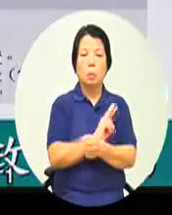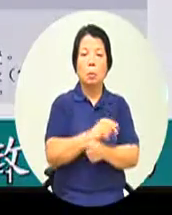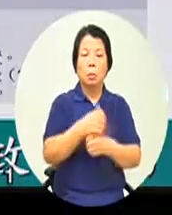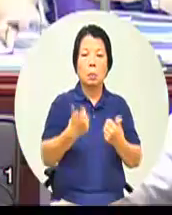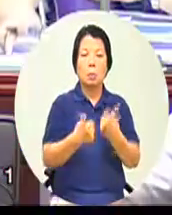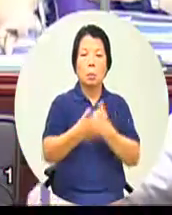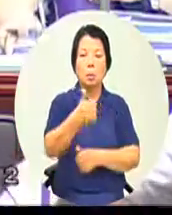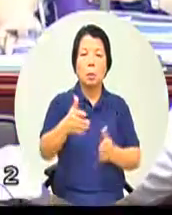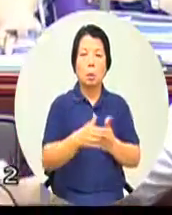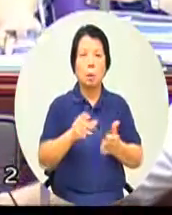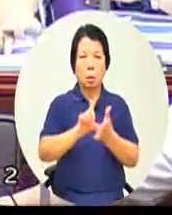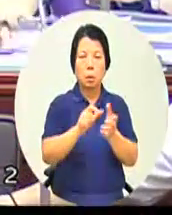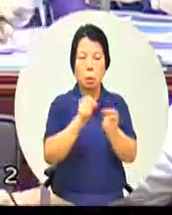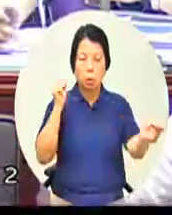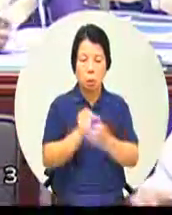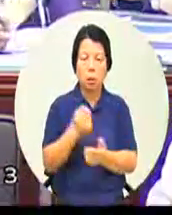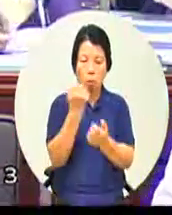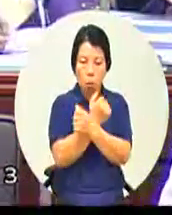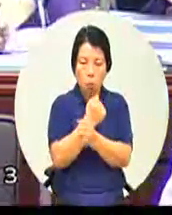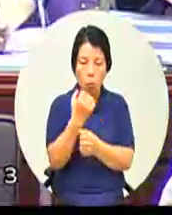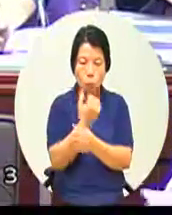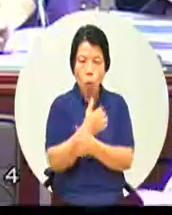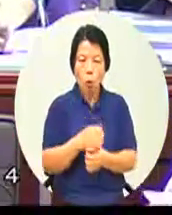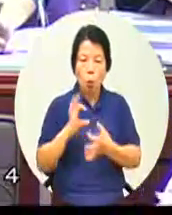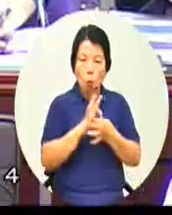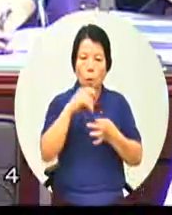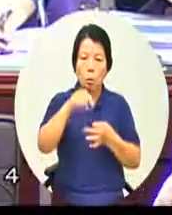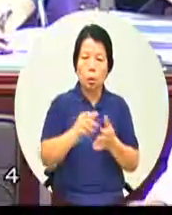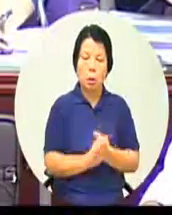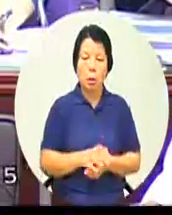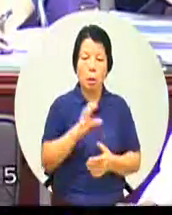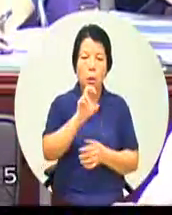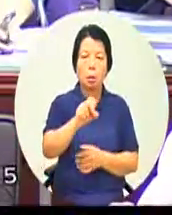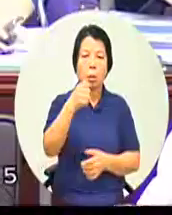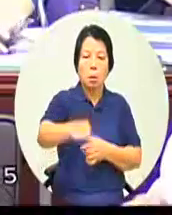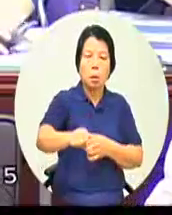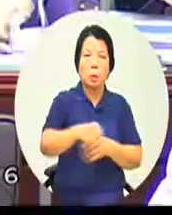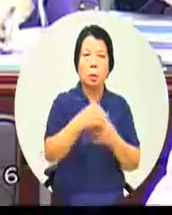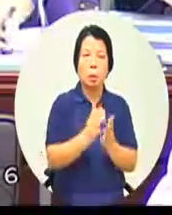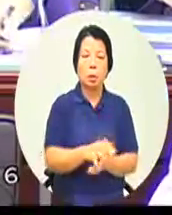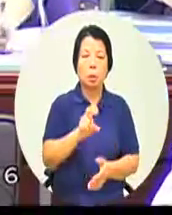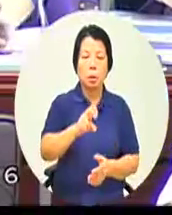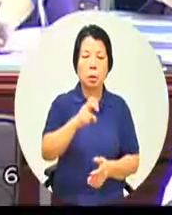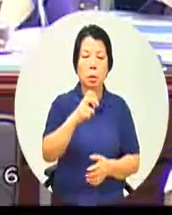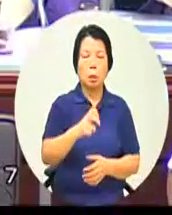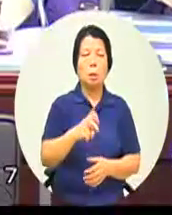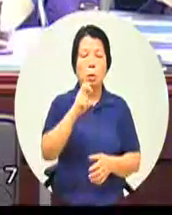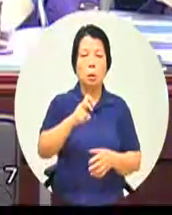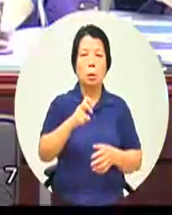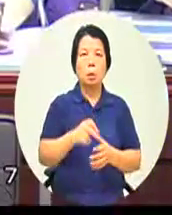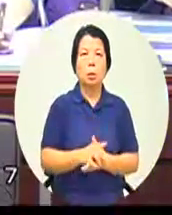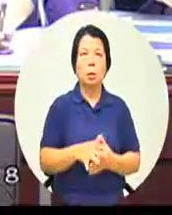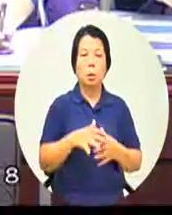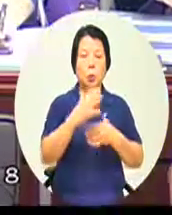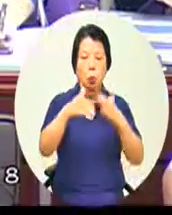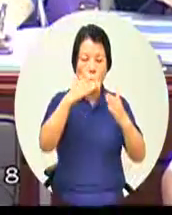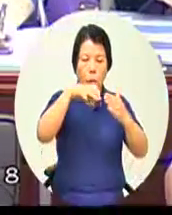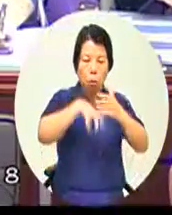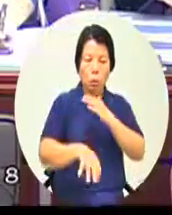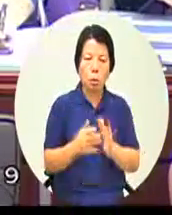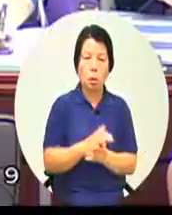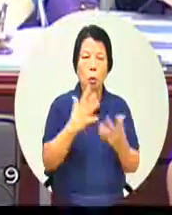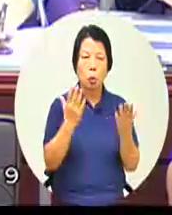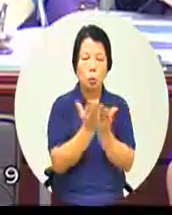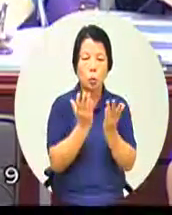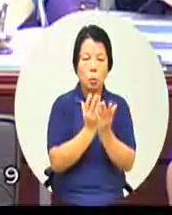关注营养午餐、啊、好不好？所以你提到说75%以下或者70%以下的学校呢，我们在每个学年结束之后